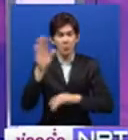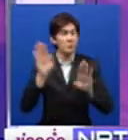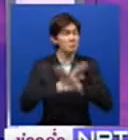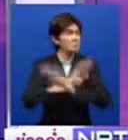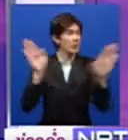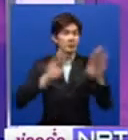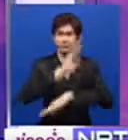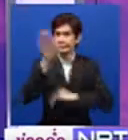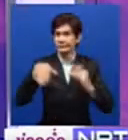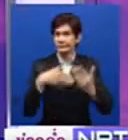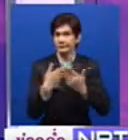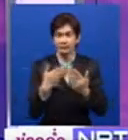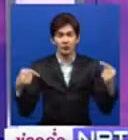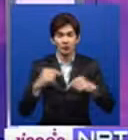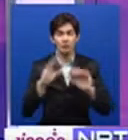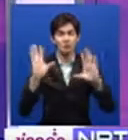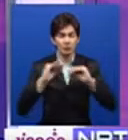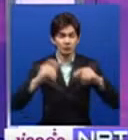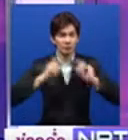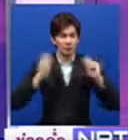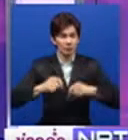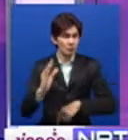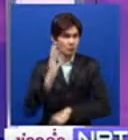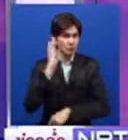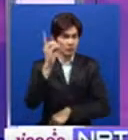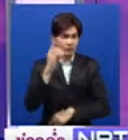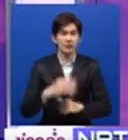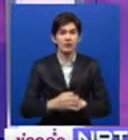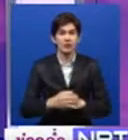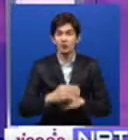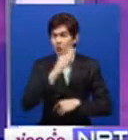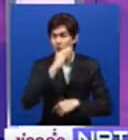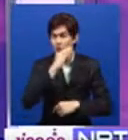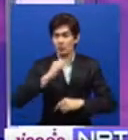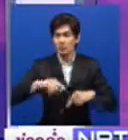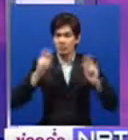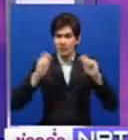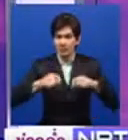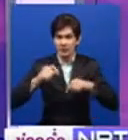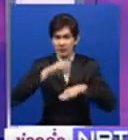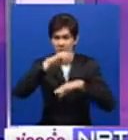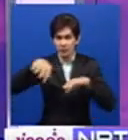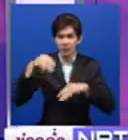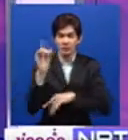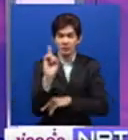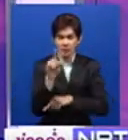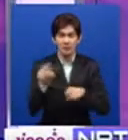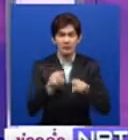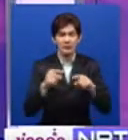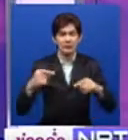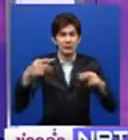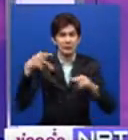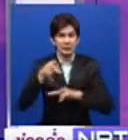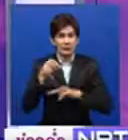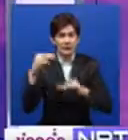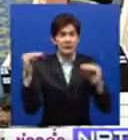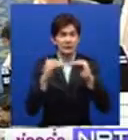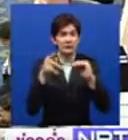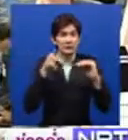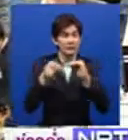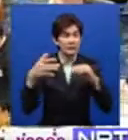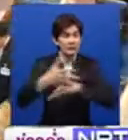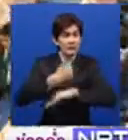กล่าวหาโดยที่ประชุมได้นัดลงมติในวันพรุ่งนี้หากมีมติถอดถอนจะถูกตัดสิทธิ์ทางการเมือง 5ปีในทัน